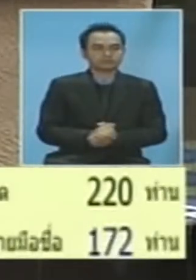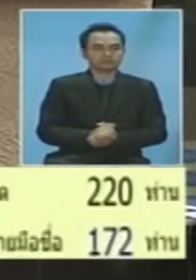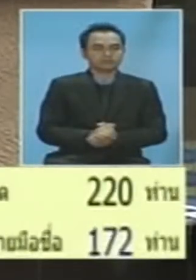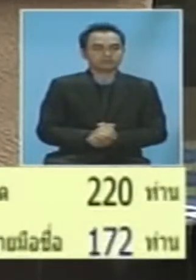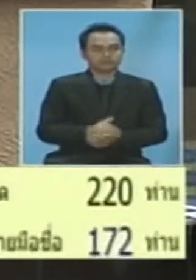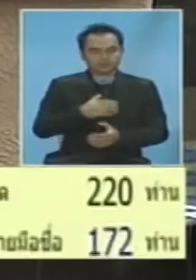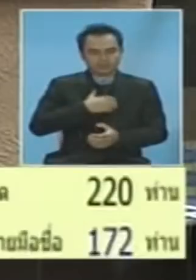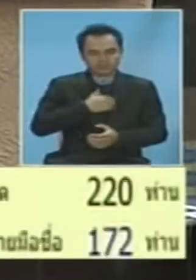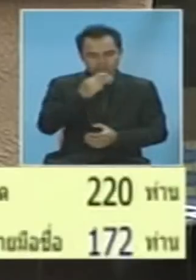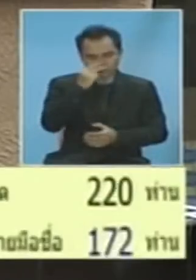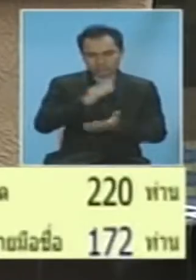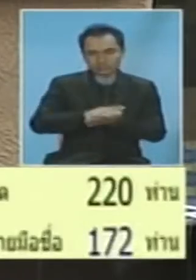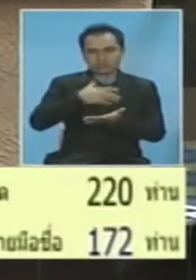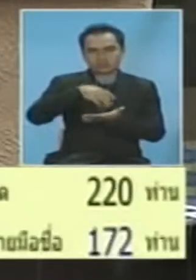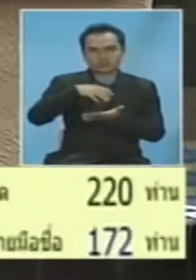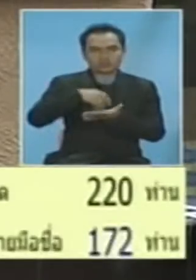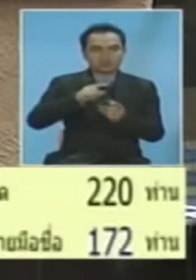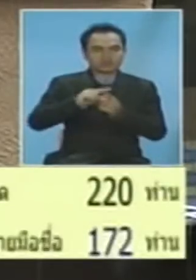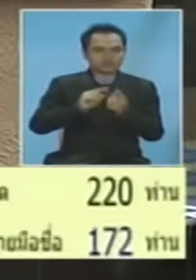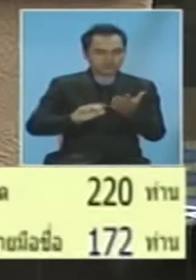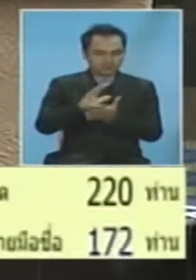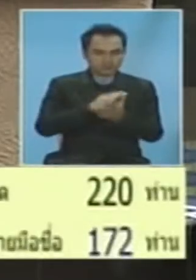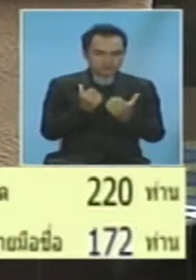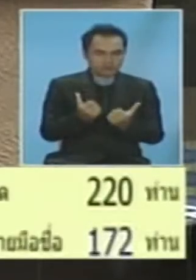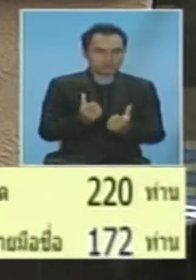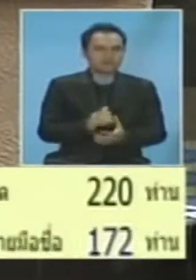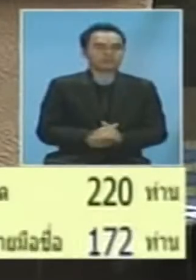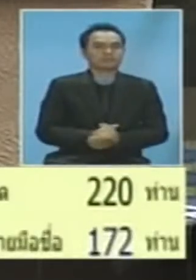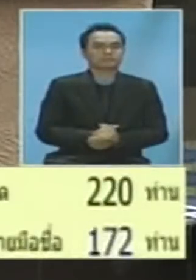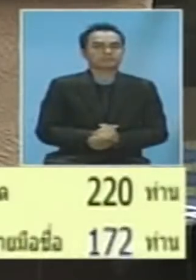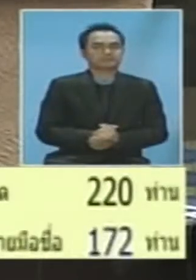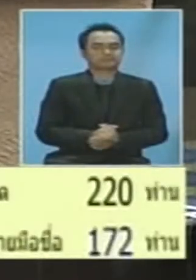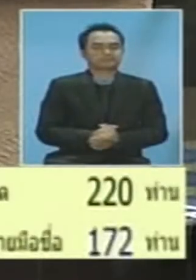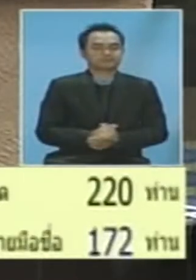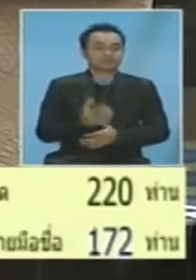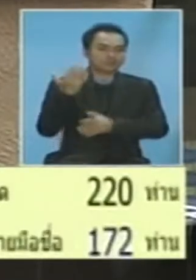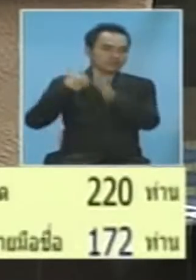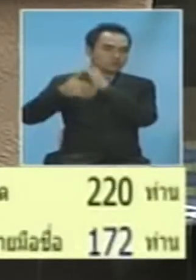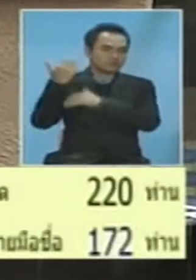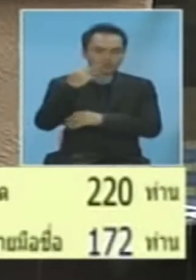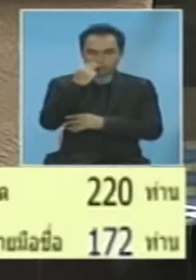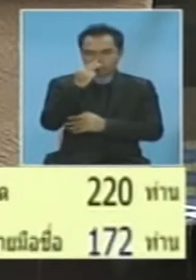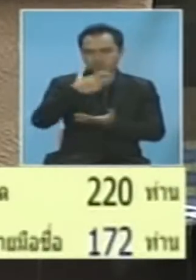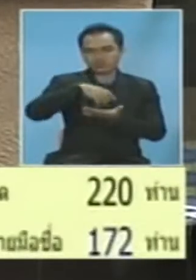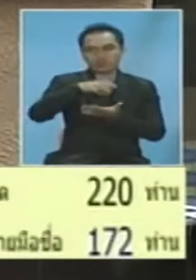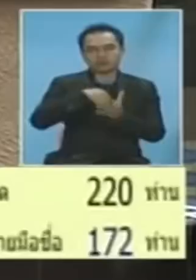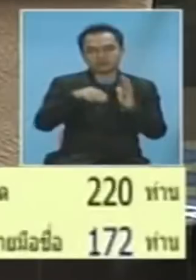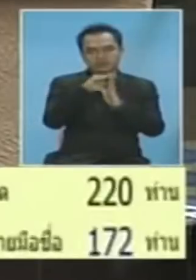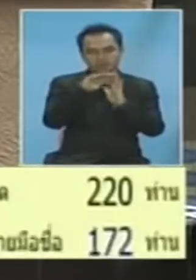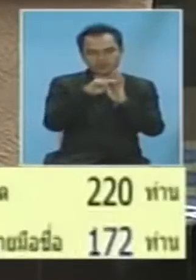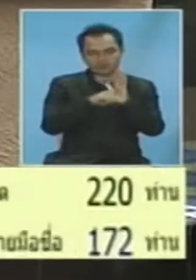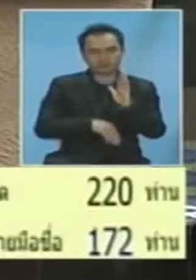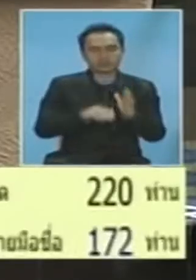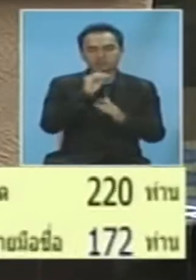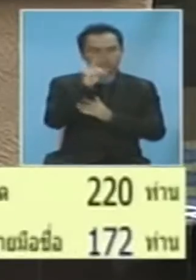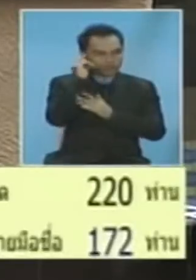กระผมขอกราบเรียนข้อมูลในเบื้องต้นอันเป็นที่มาที่ไปของโคร